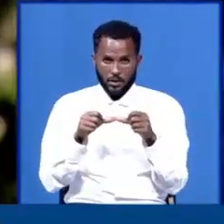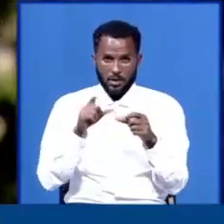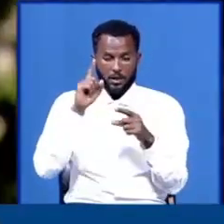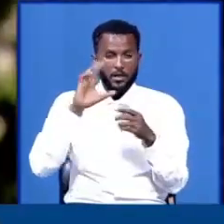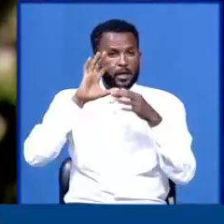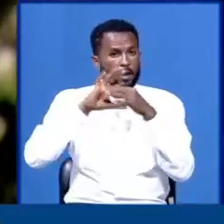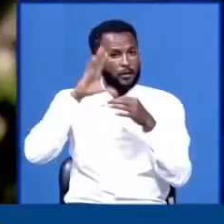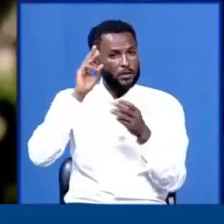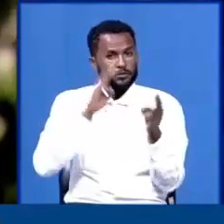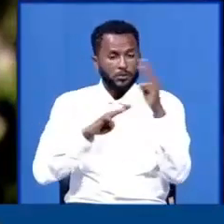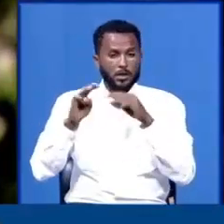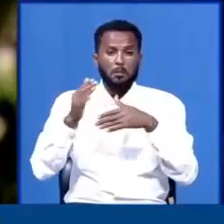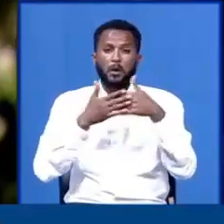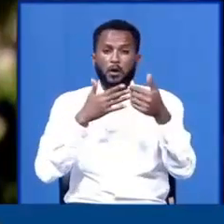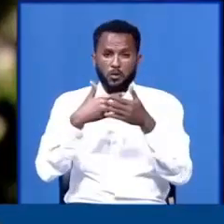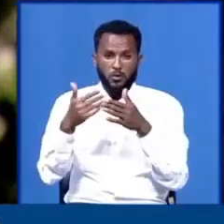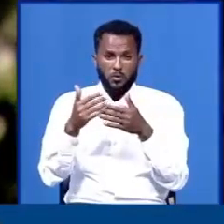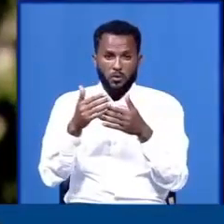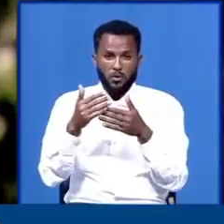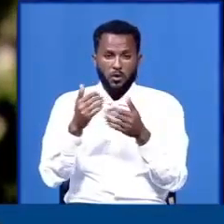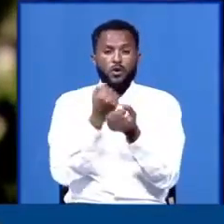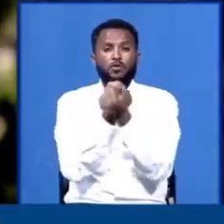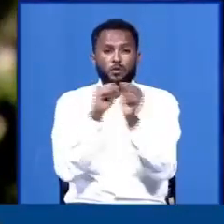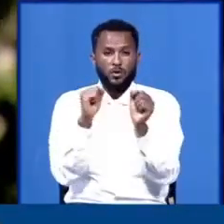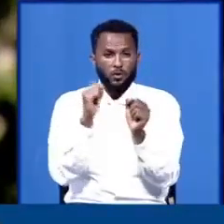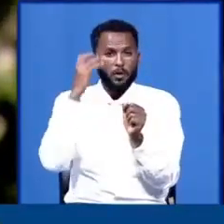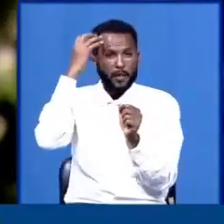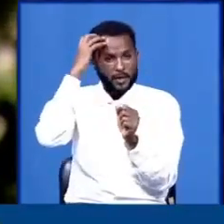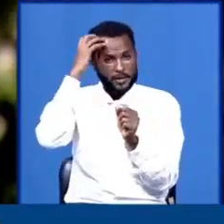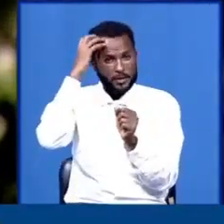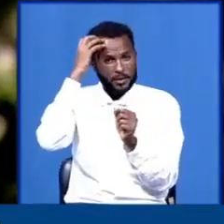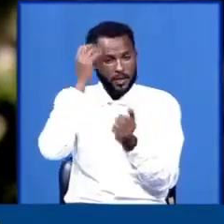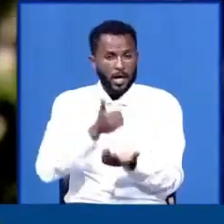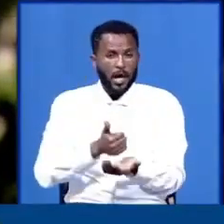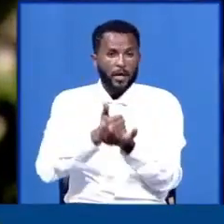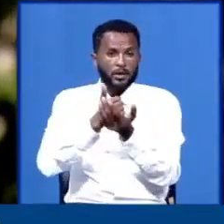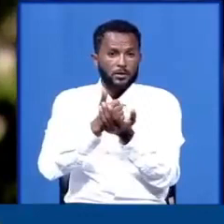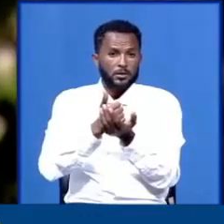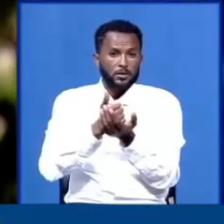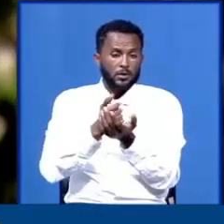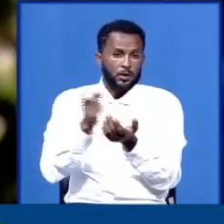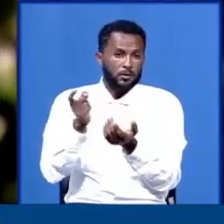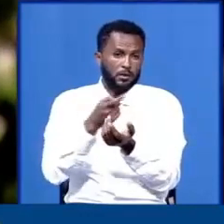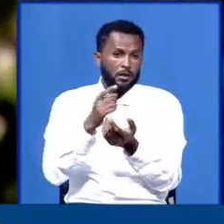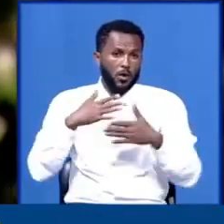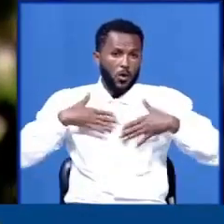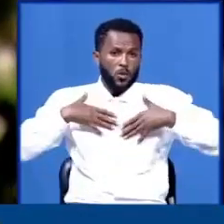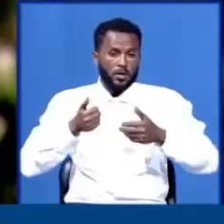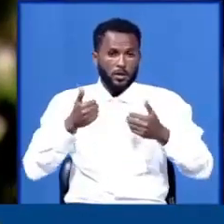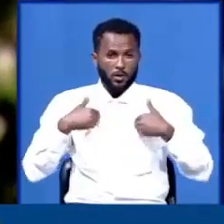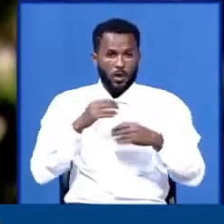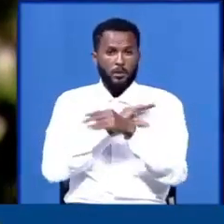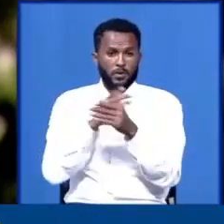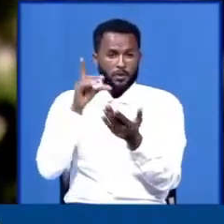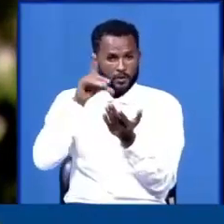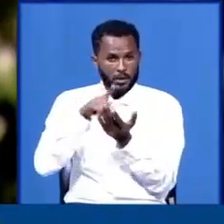ሕብረተሰብ ፀገም ብቐሊሉ ተኣልዩ ኣለኻ መንግስቲ ሓገዝ ክገብር ይኸውን እዩ። ግን መናእሰይ ዓቕሚ ዘለዎም መናእሰይ እኒሄው